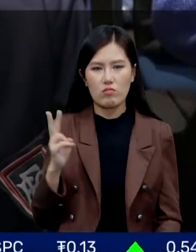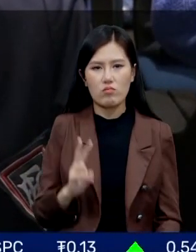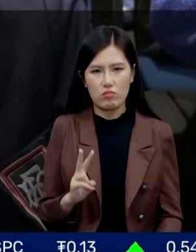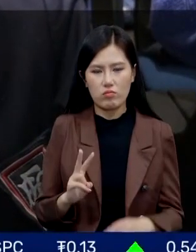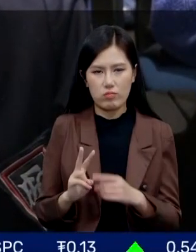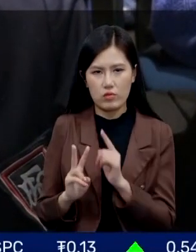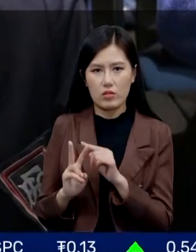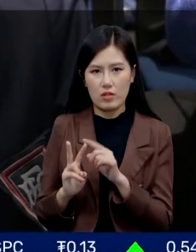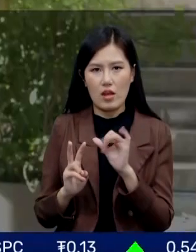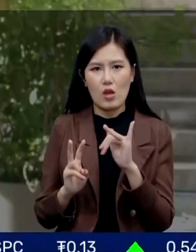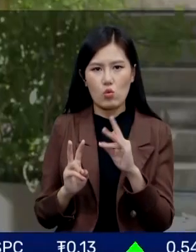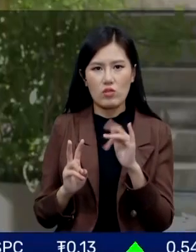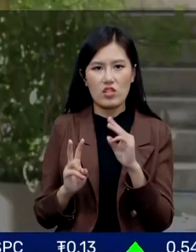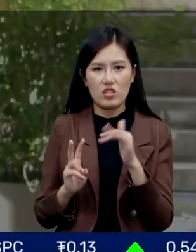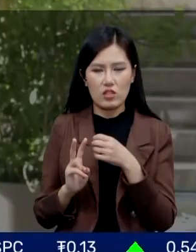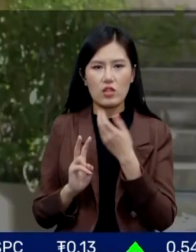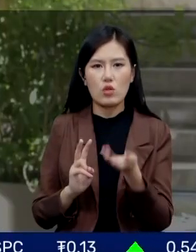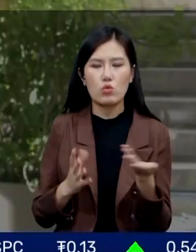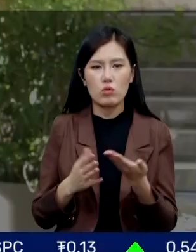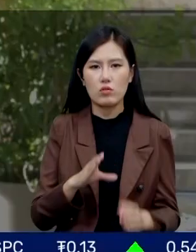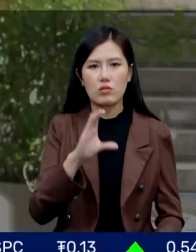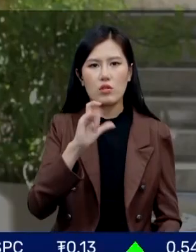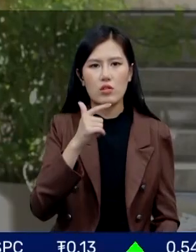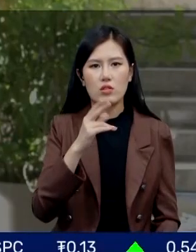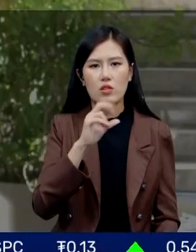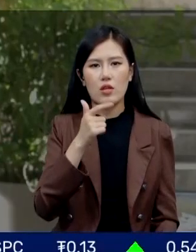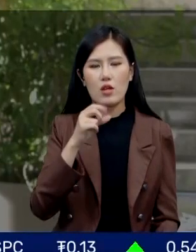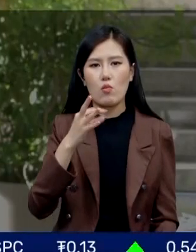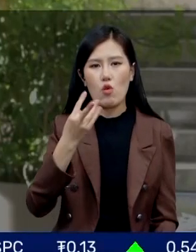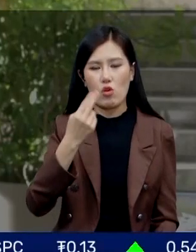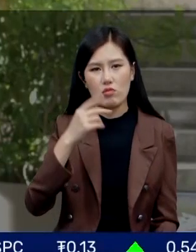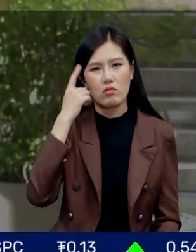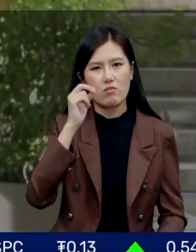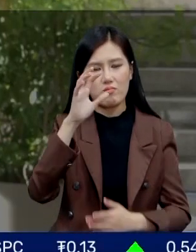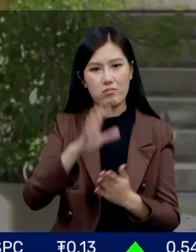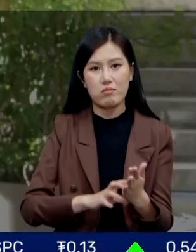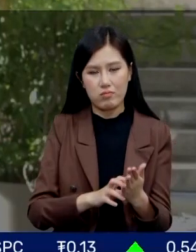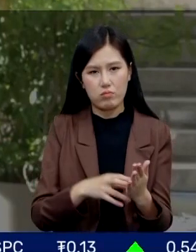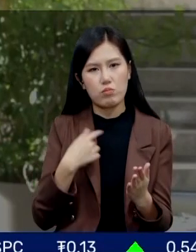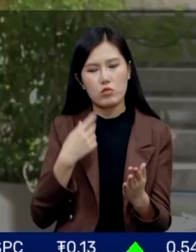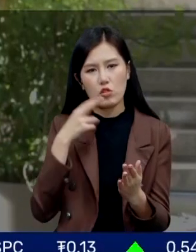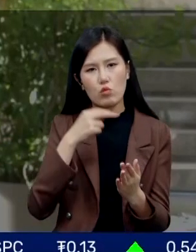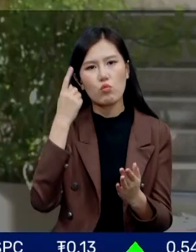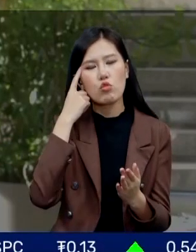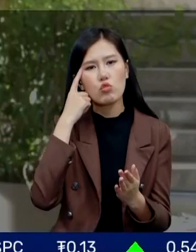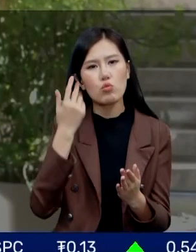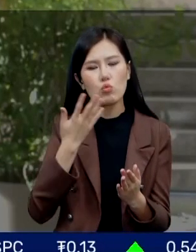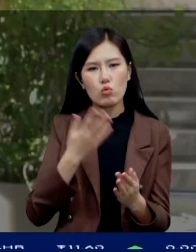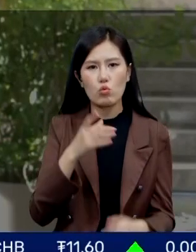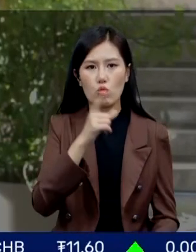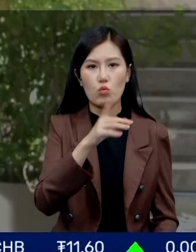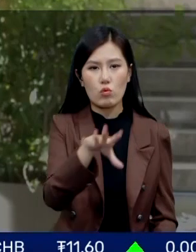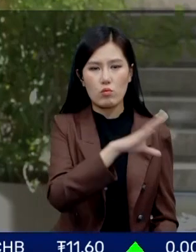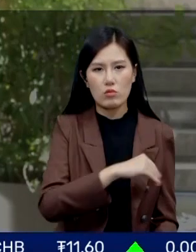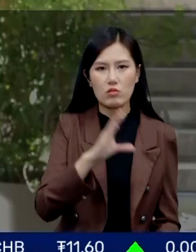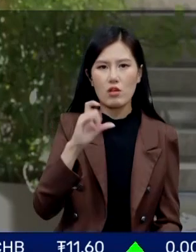ярьлаа. Сэх цагаан богд найраглалын хувьд яг миний хувьд бол хүмүүс ихэвчлэн сэх цагаан богдын талаар тэр